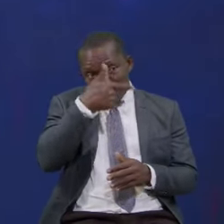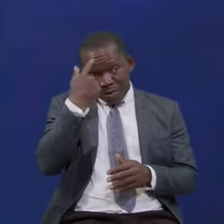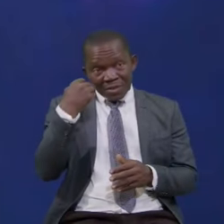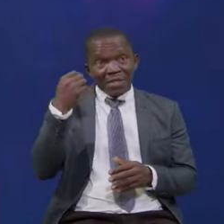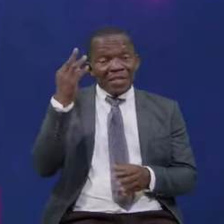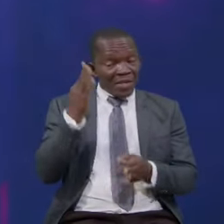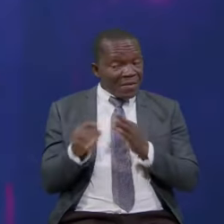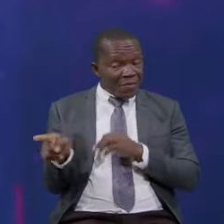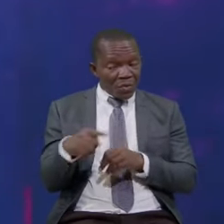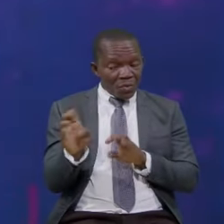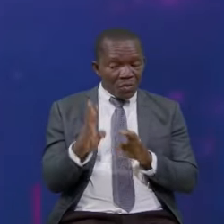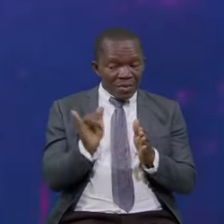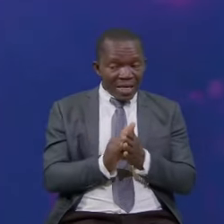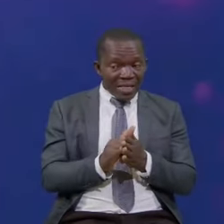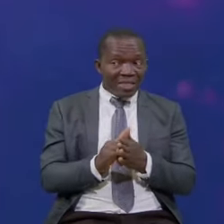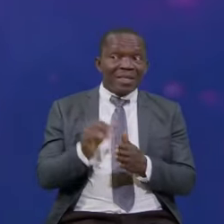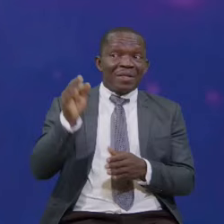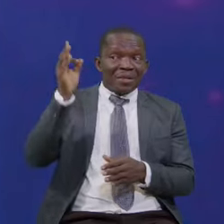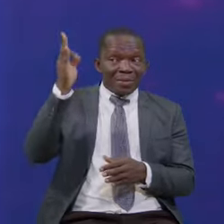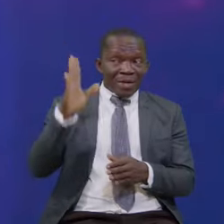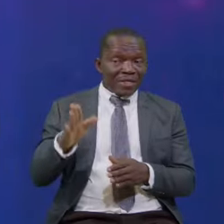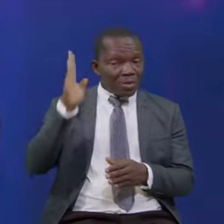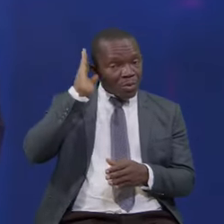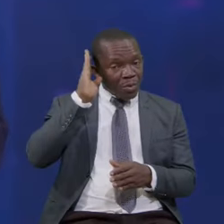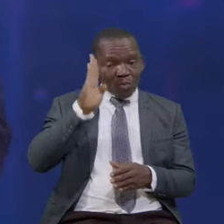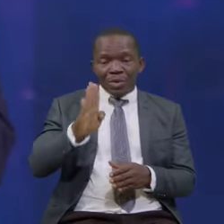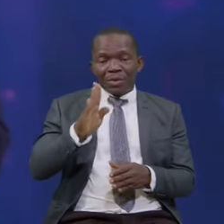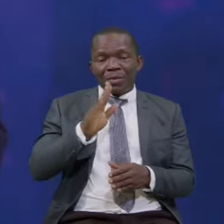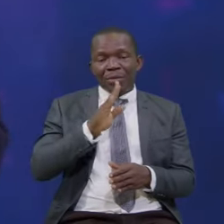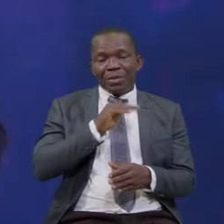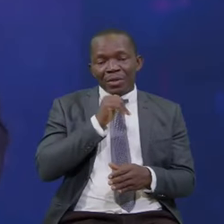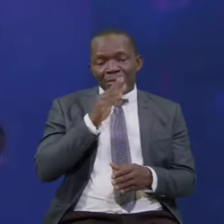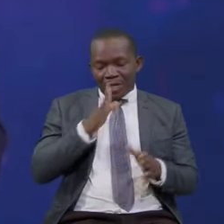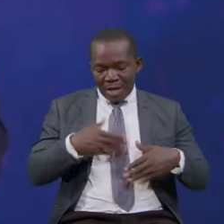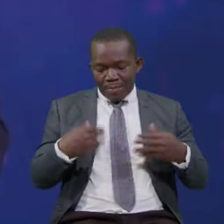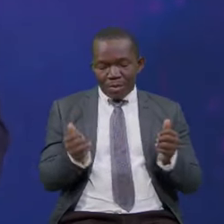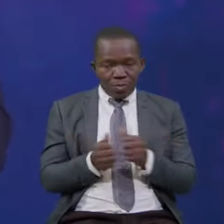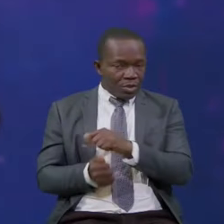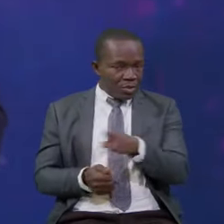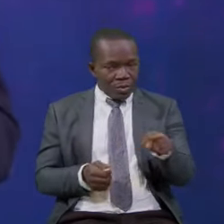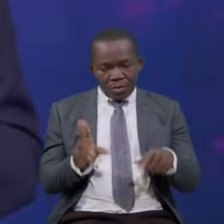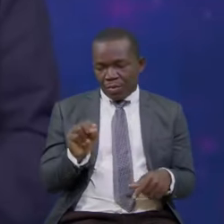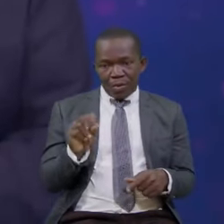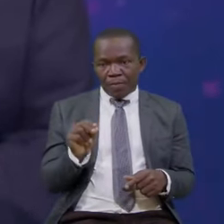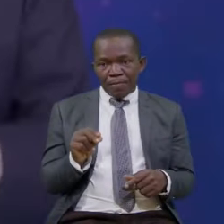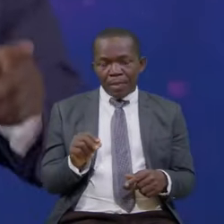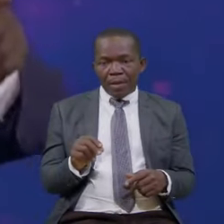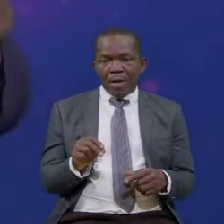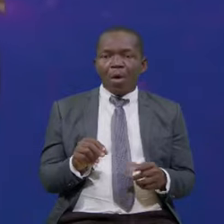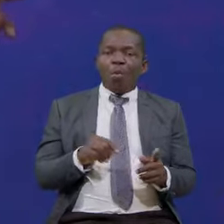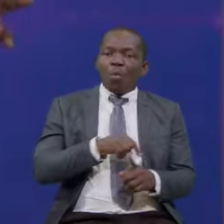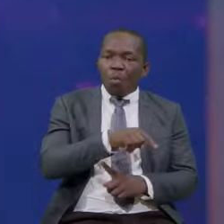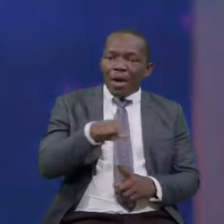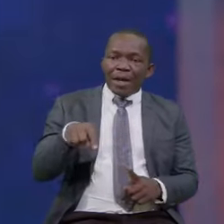jamais un problème avec Christ nous n'avons jamais de problème avec la grâce de Dieu nous jouissons de son sourire nous jouissons de son amour